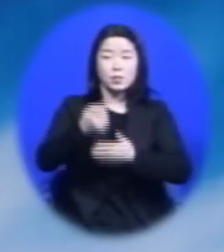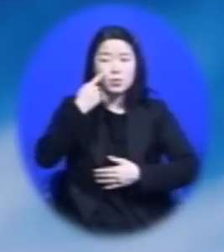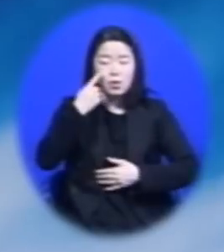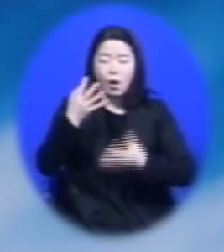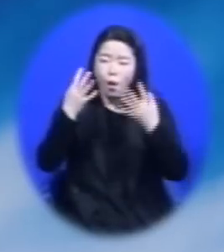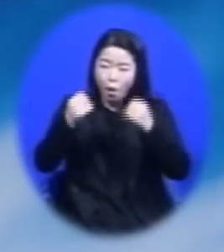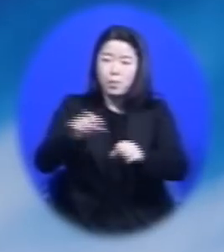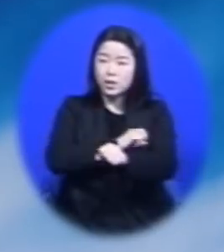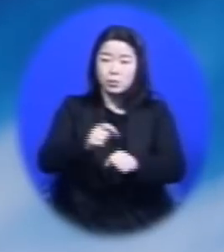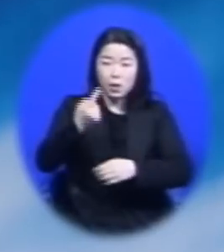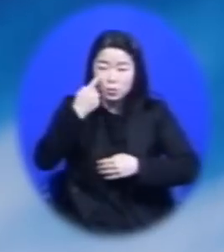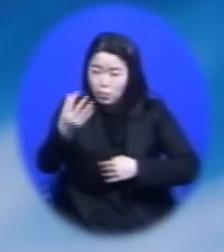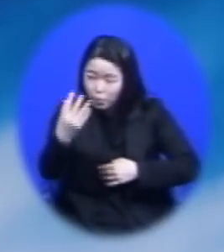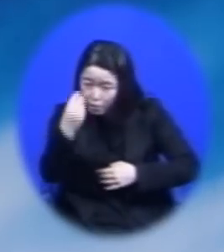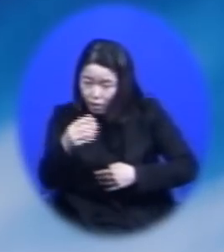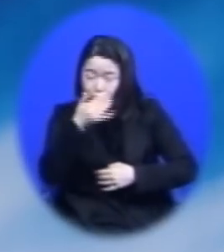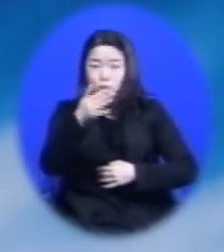특별하게 눈에